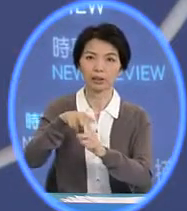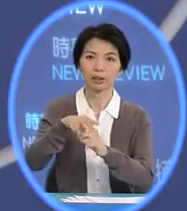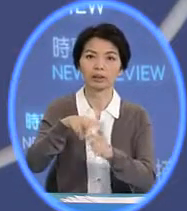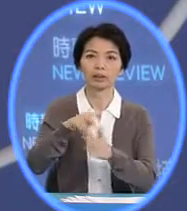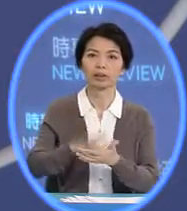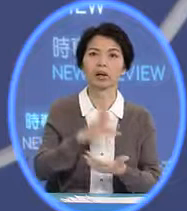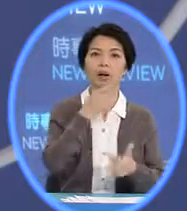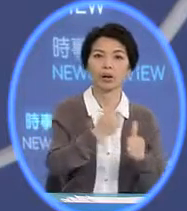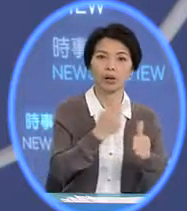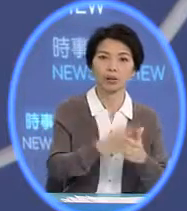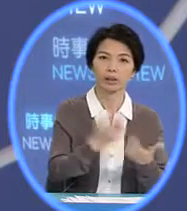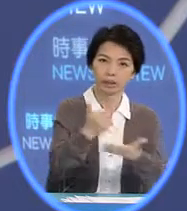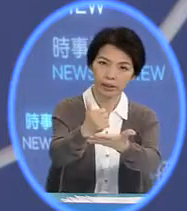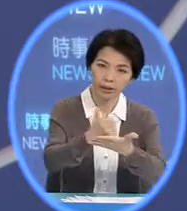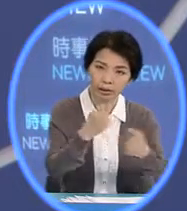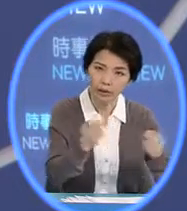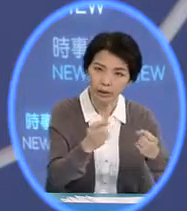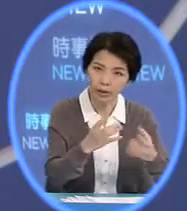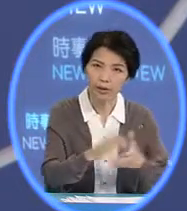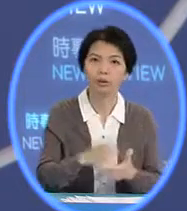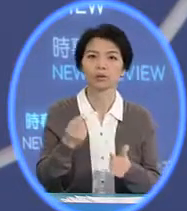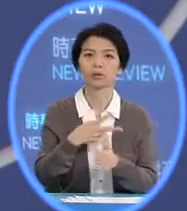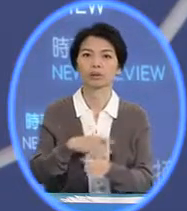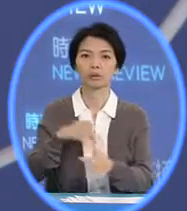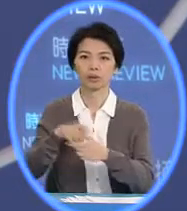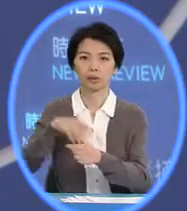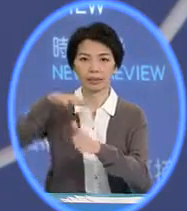商邀请，一面进行极限施压。